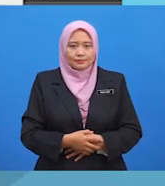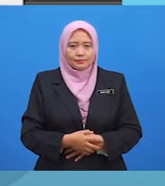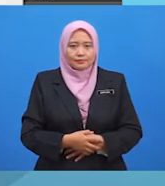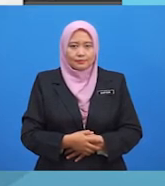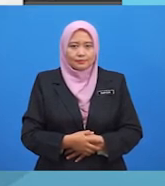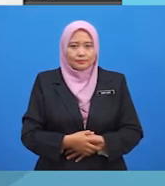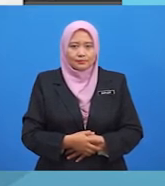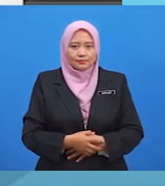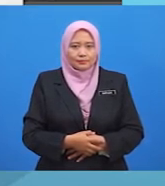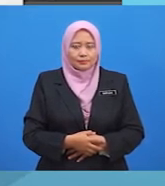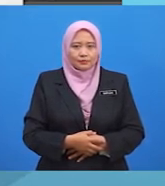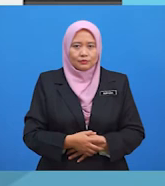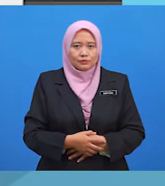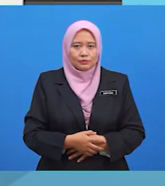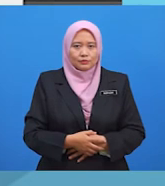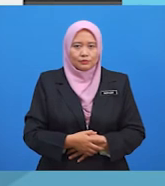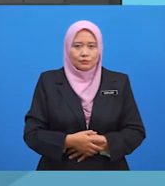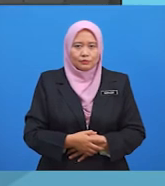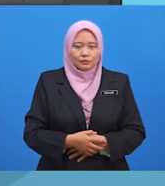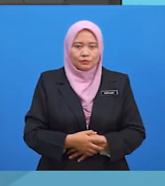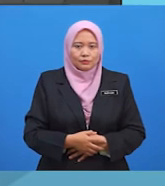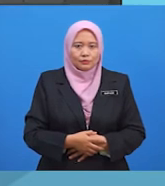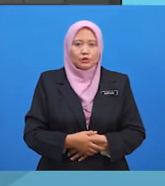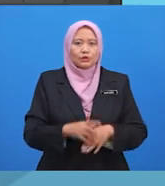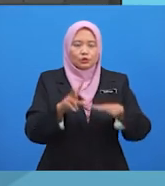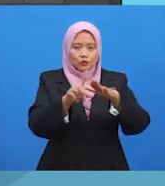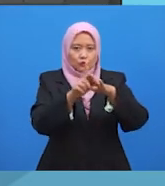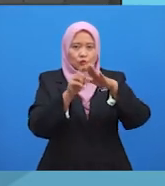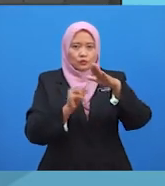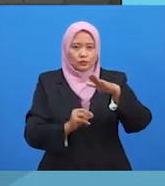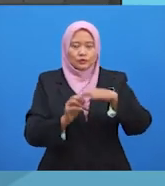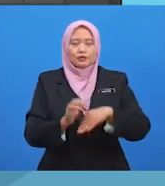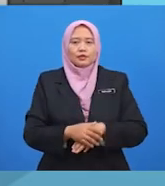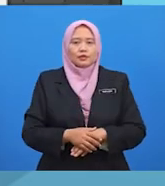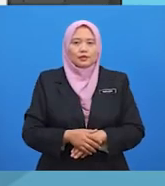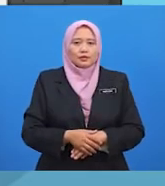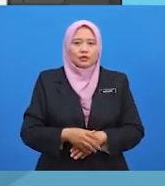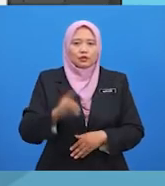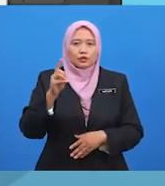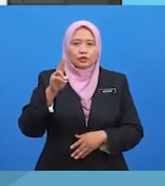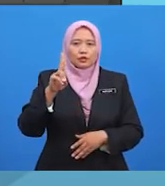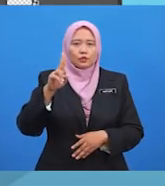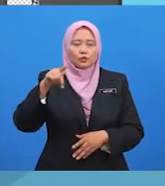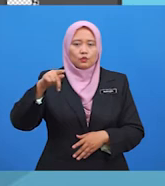Duplicate layer, susun dan atur memenuhi keseluruhan kertas.